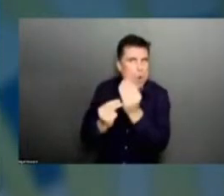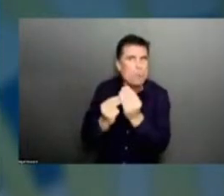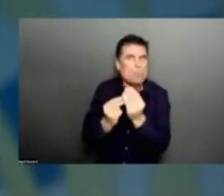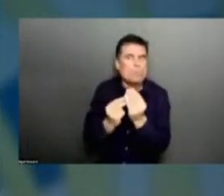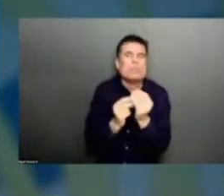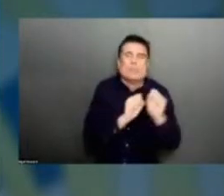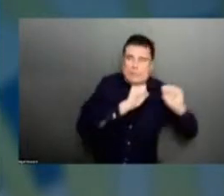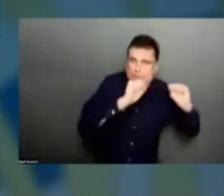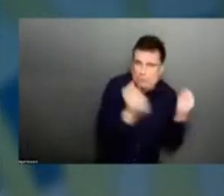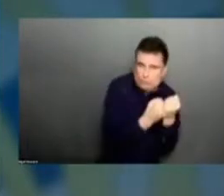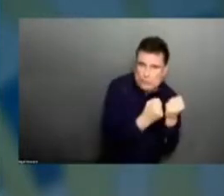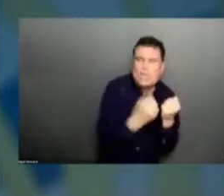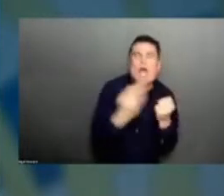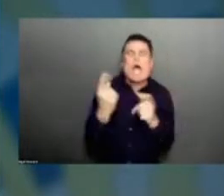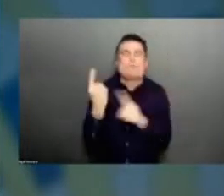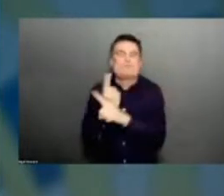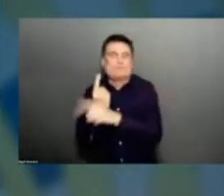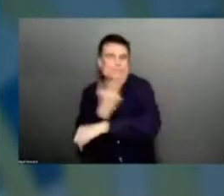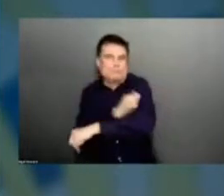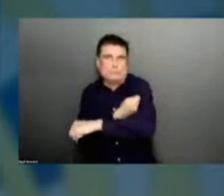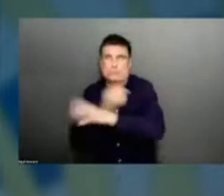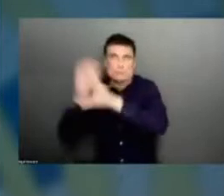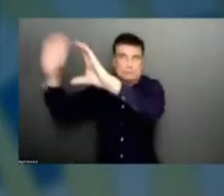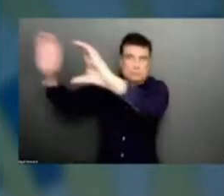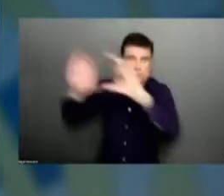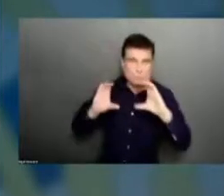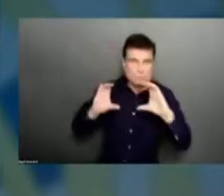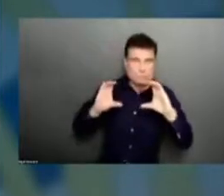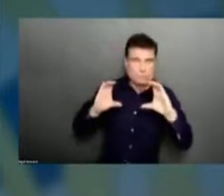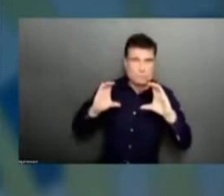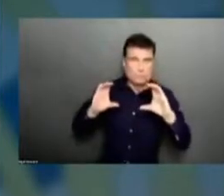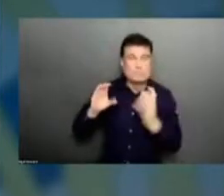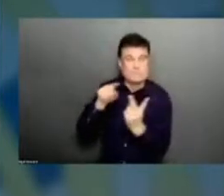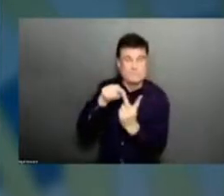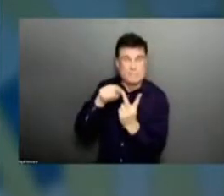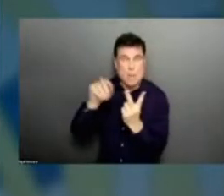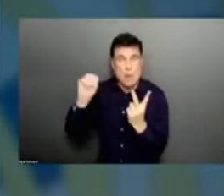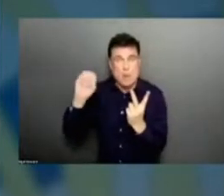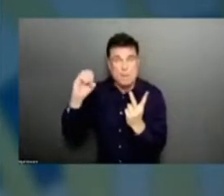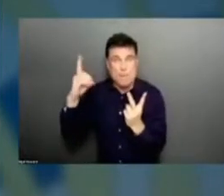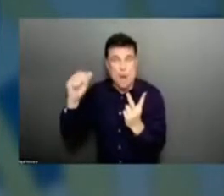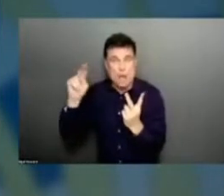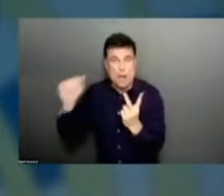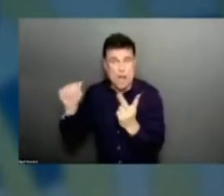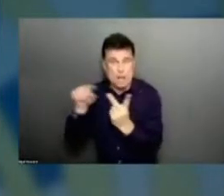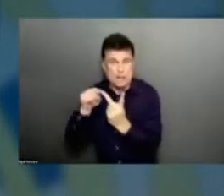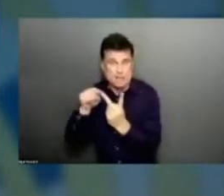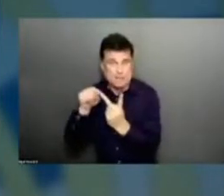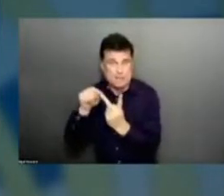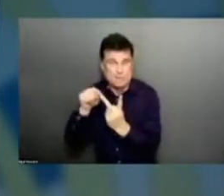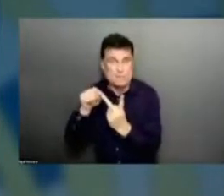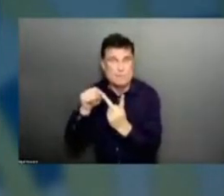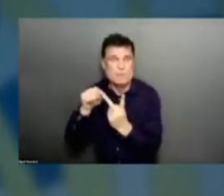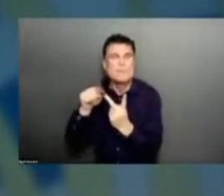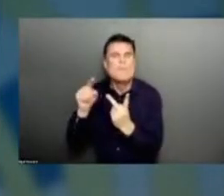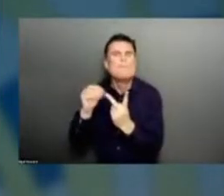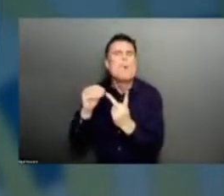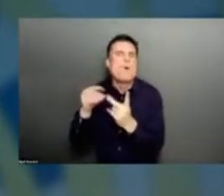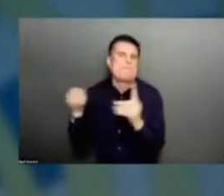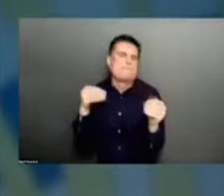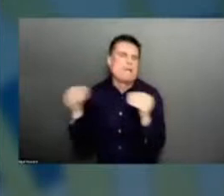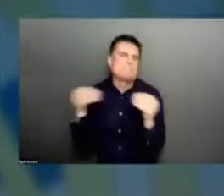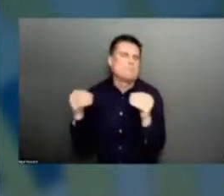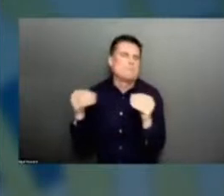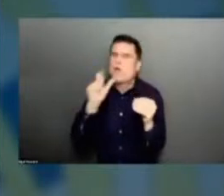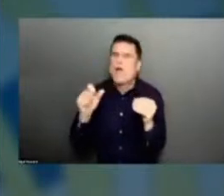vaccine is more flexible in 他 terms 说 of 莫德 the 纳的这 numbers of 个可 doses 能 that 对 can be 储存的 broken 要求 down. 更加 It 灵 comes 活一 in 点。 boxes of 那么